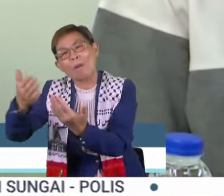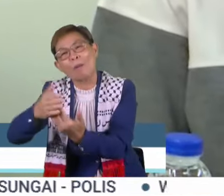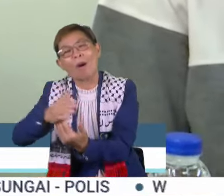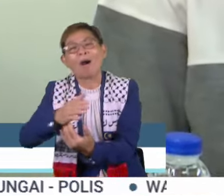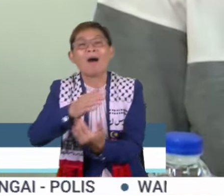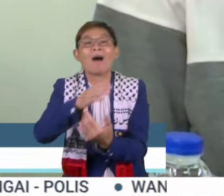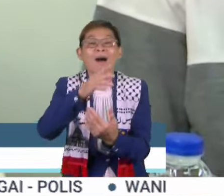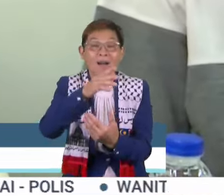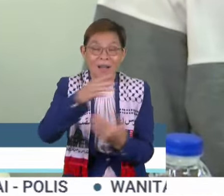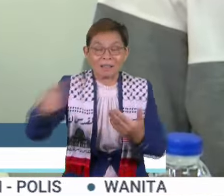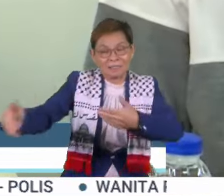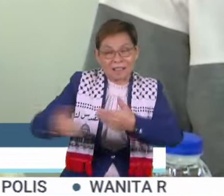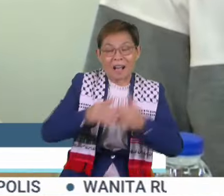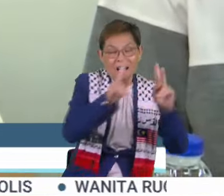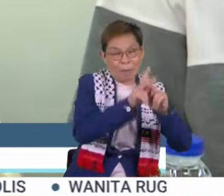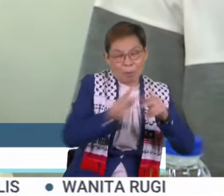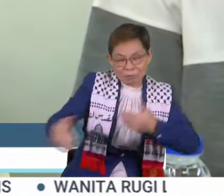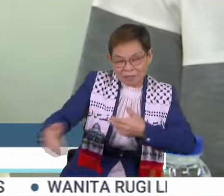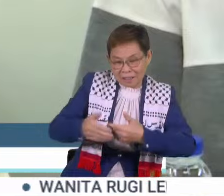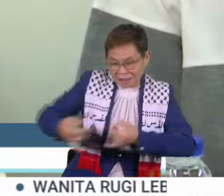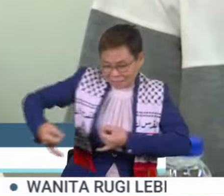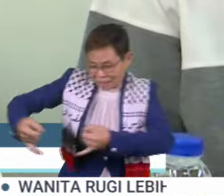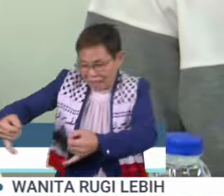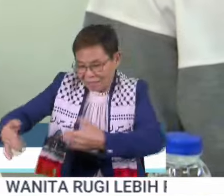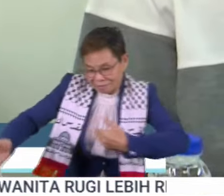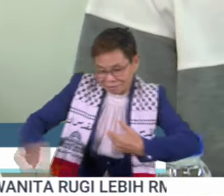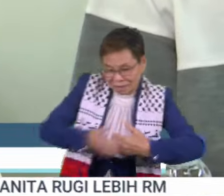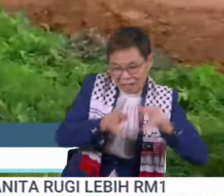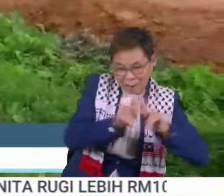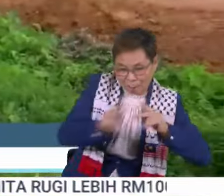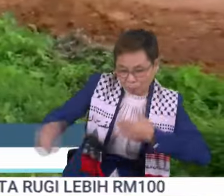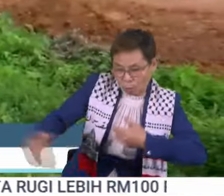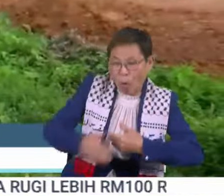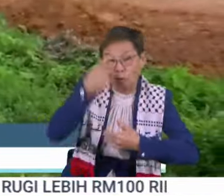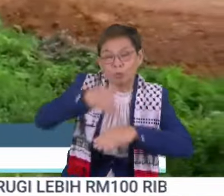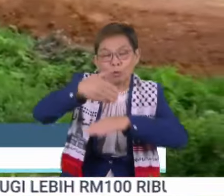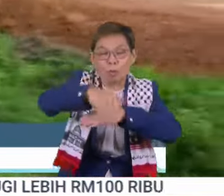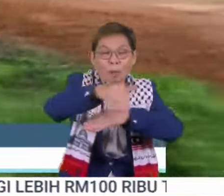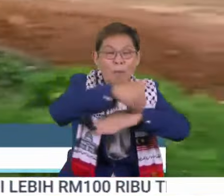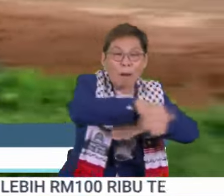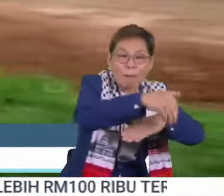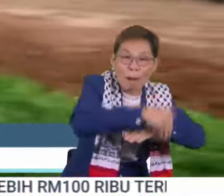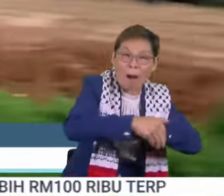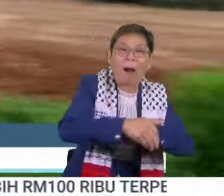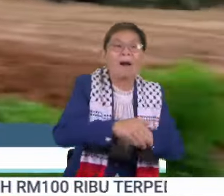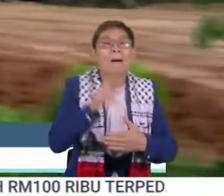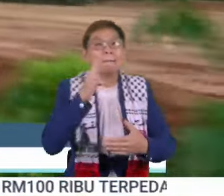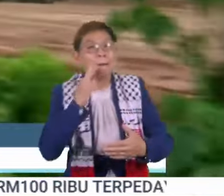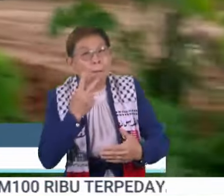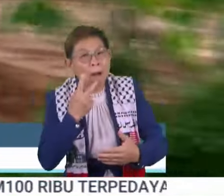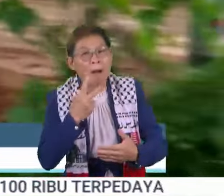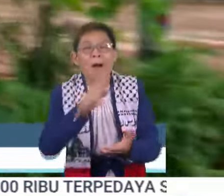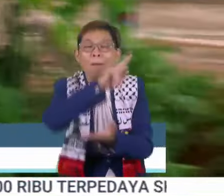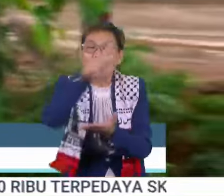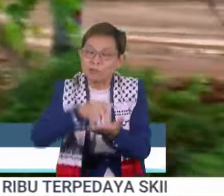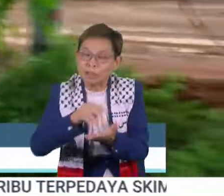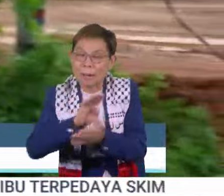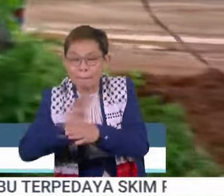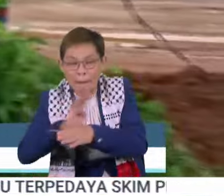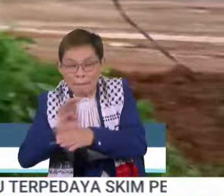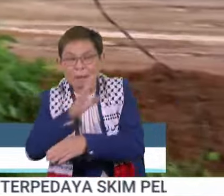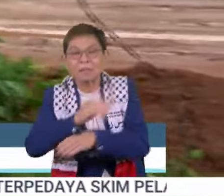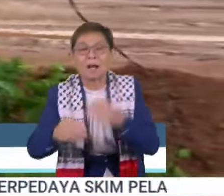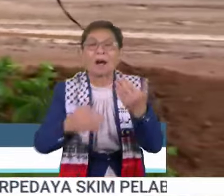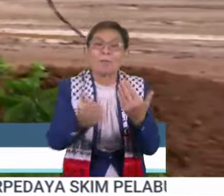yang berdekatan dengan sekitar jalan ini. Bagi pengedaran hasil pertanian, pusat pemasaran perniagaan, memudahkan